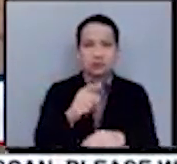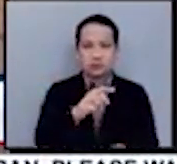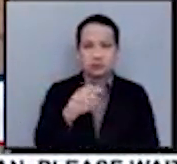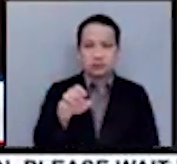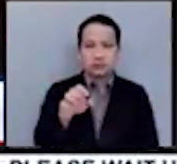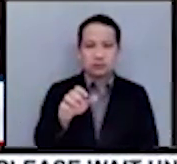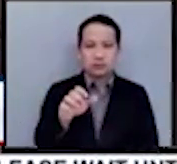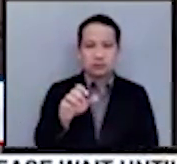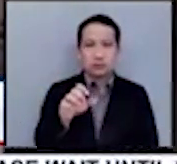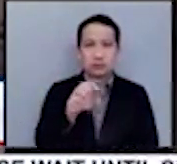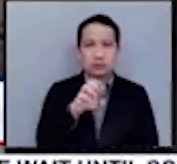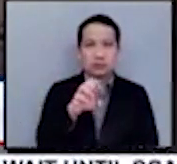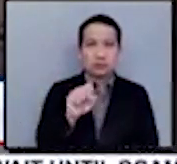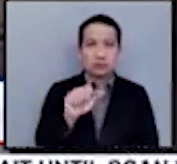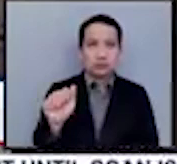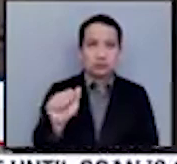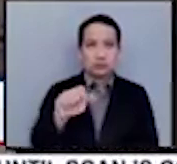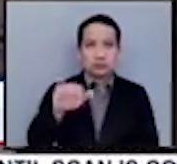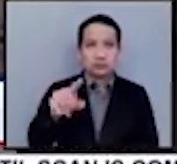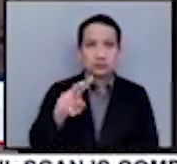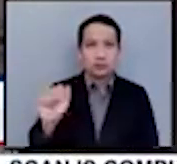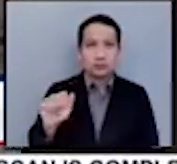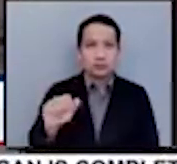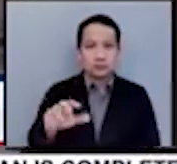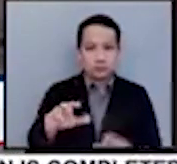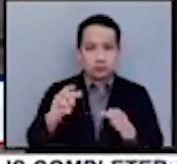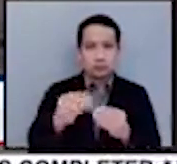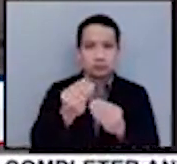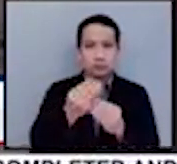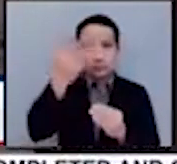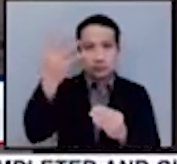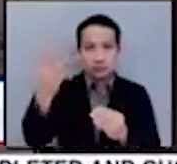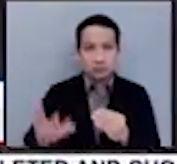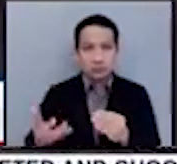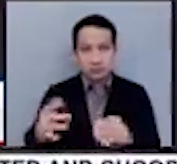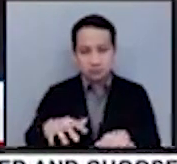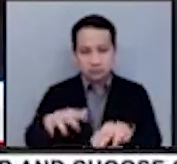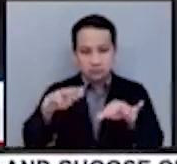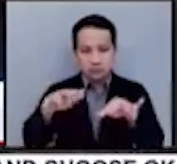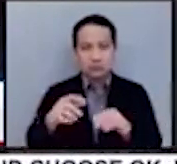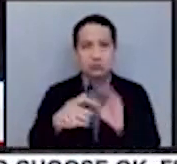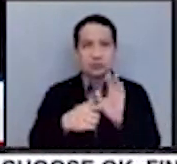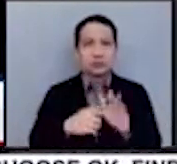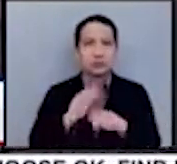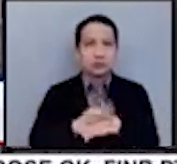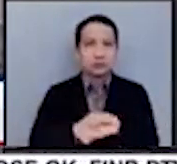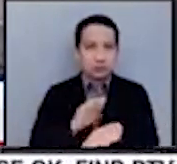rin ang nabaon sa tone-toneladang debris mula sa bulkan. Babala ng mga otoridad sa mga